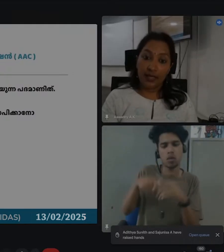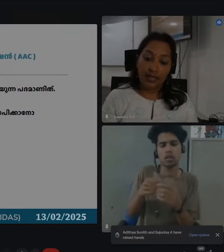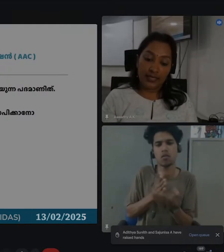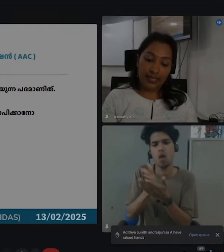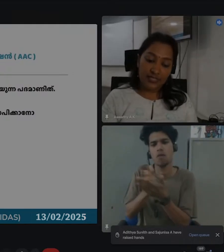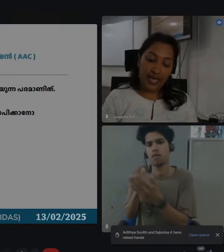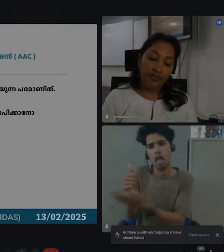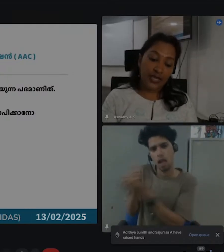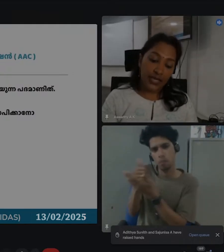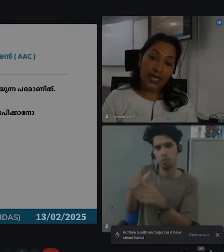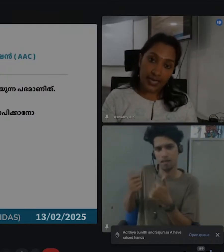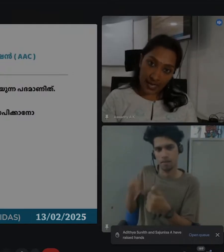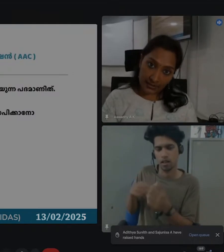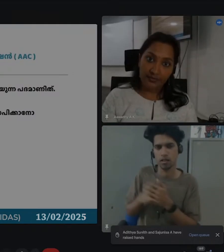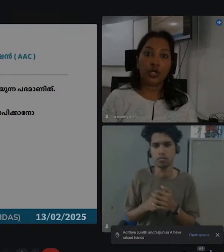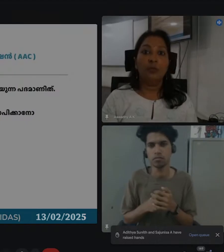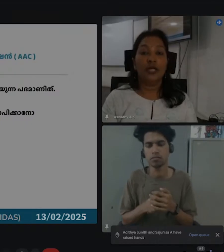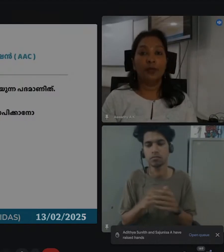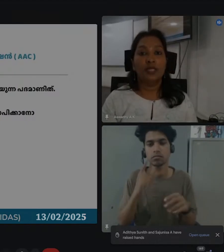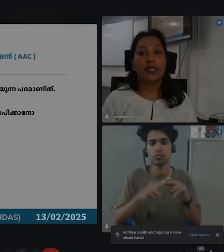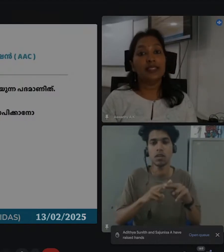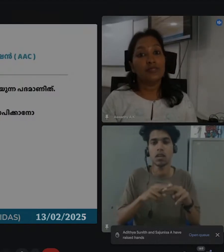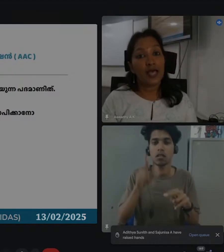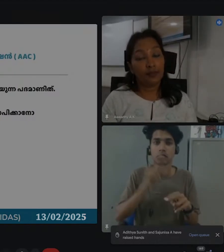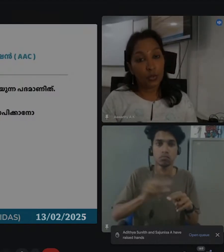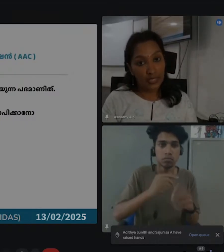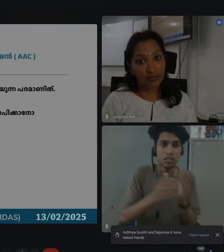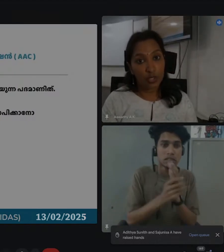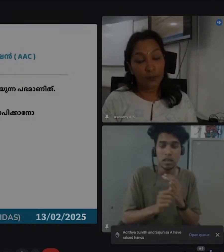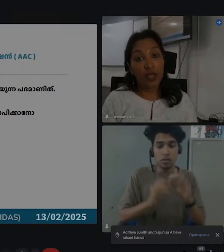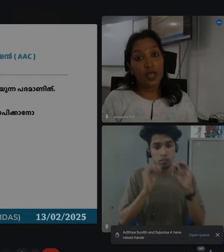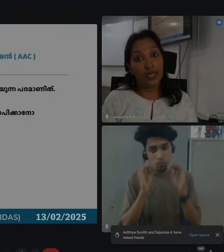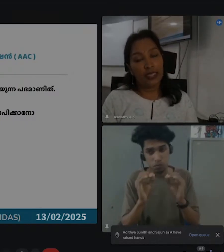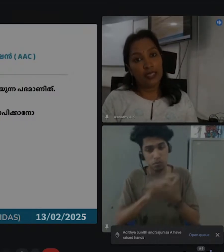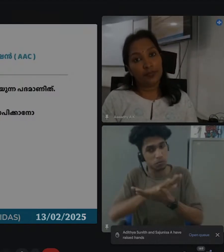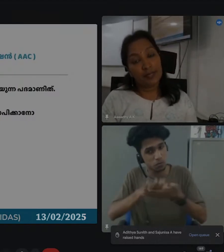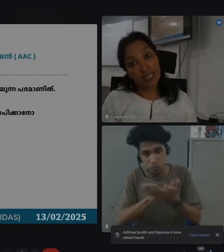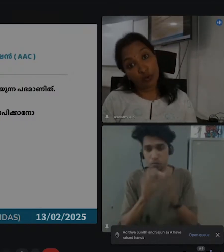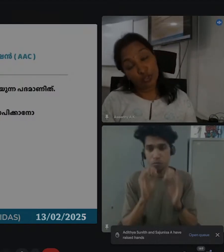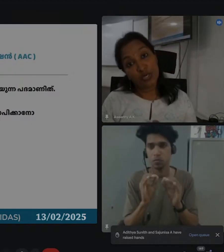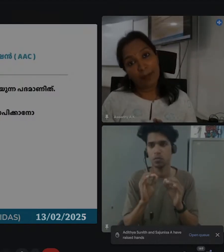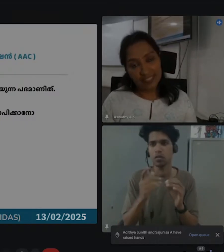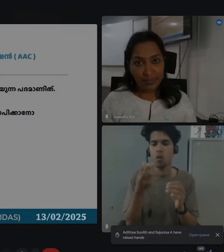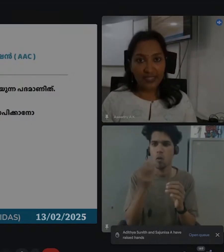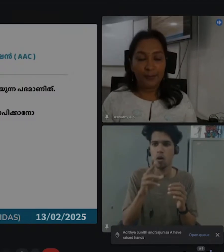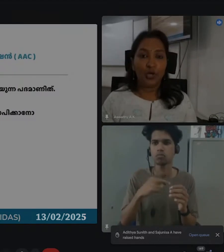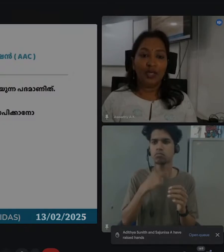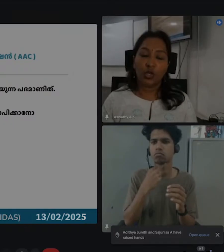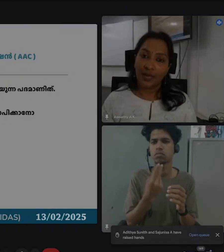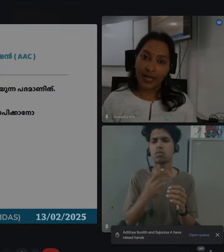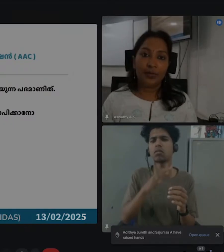ഇത് സംസാരം തീരെ ഇല്ലാത്തവർക്കും അതുപോലെ തന്നെ സംസാരം തുടങ്ങിയവർക്കും ഇനി സംസാരം കുറച്ചുകൂടി